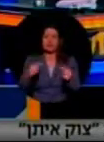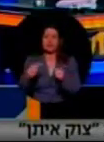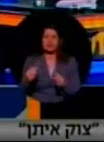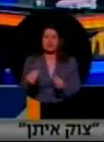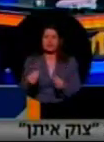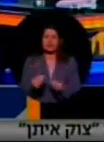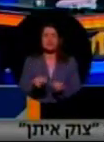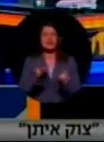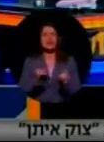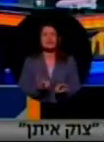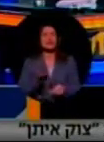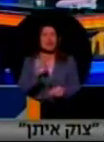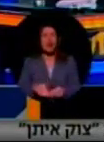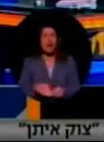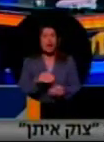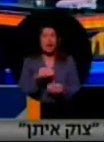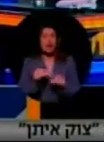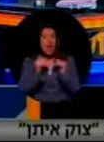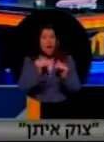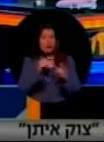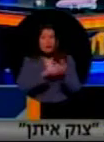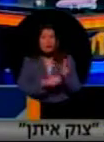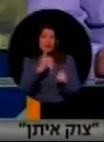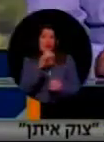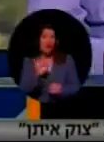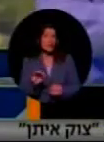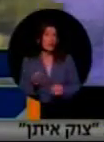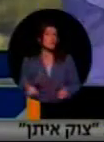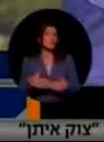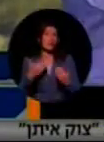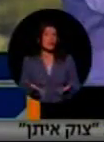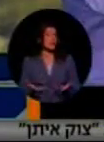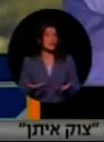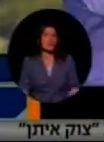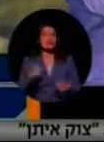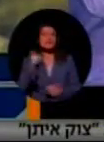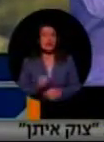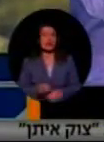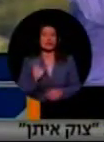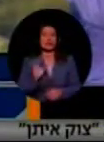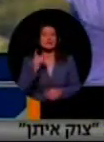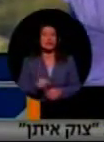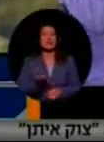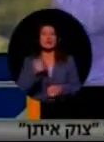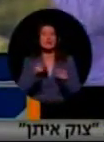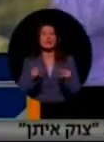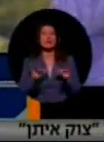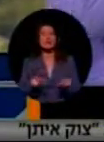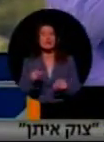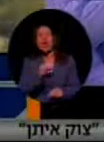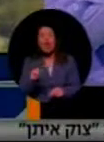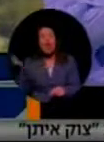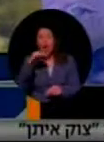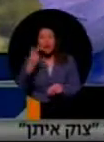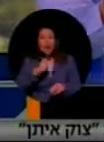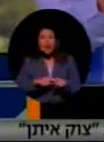לעלות גם לצורך העניין הזה מס באחוז אחד, ואת הכסף הזה לשני. אני ודרך אגב, צריך למצוא פתרון. ולא למצוא אותם עוד חודשיים. אנחנו חייבים